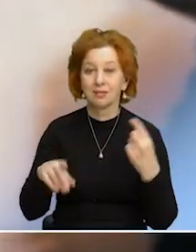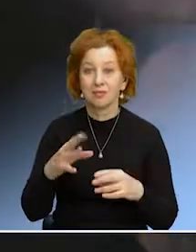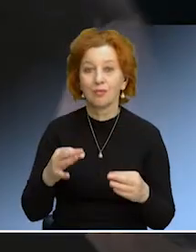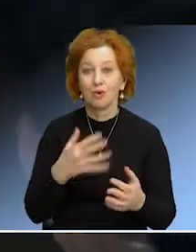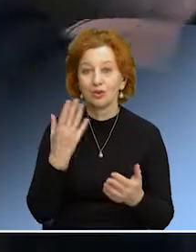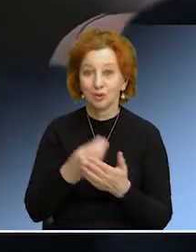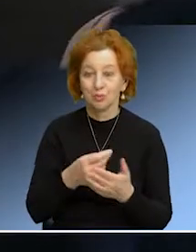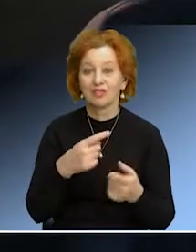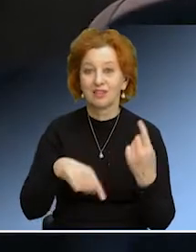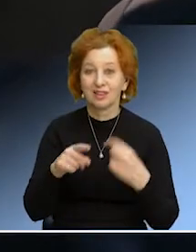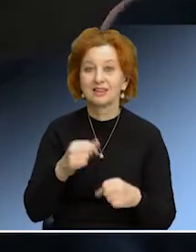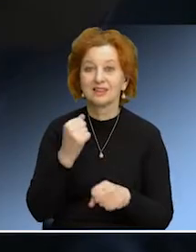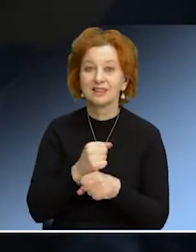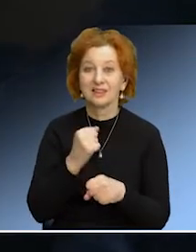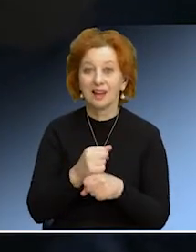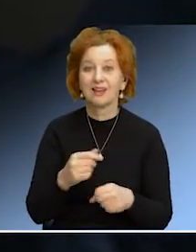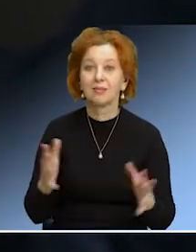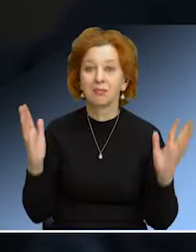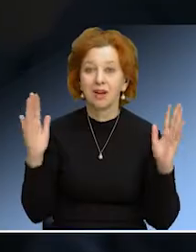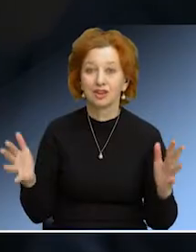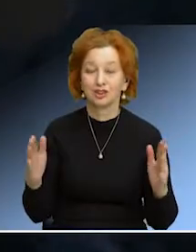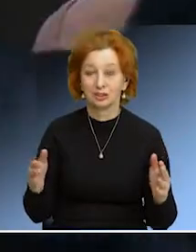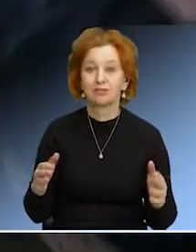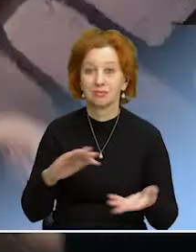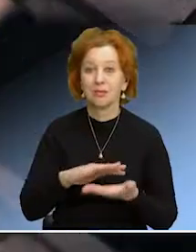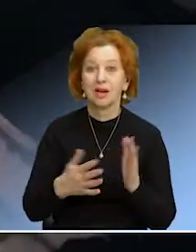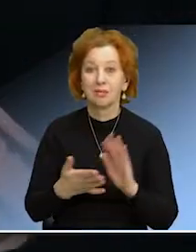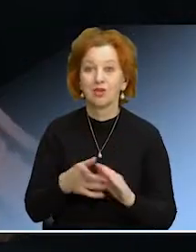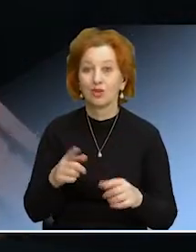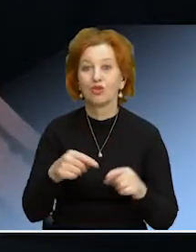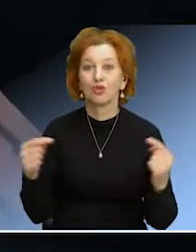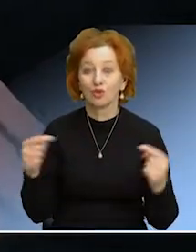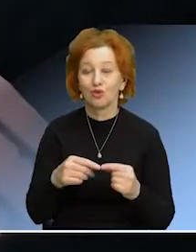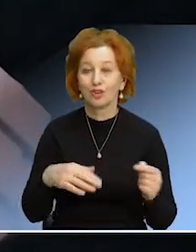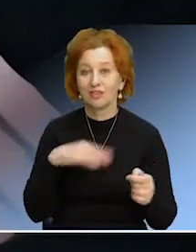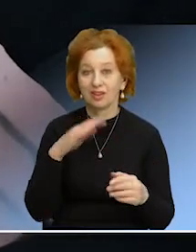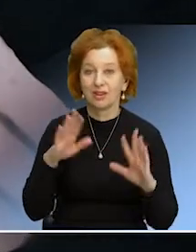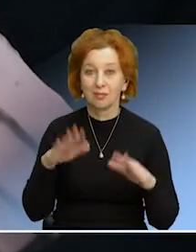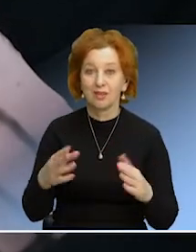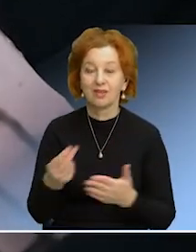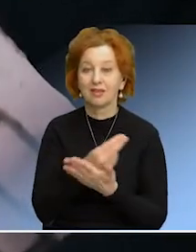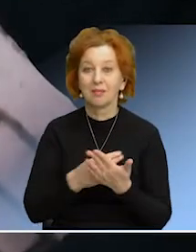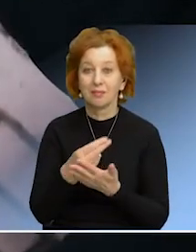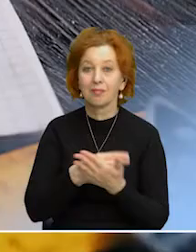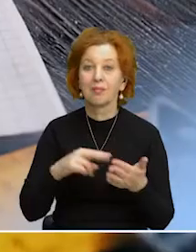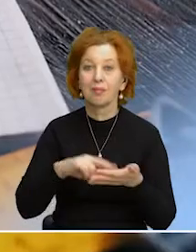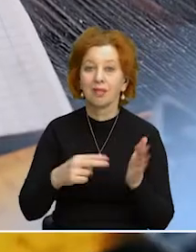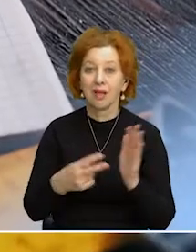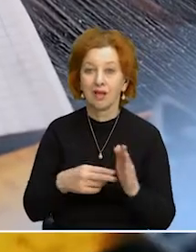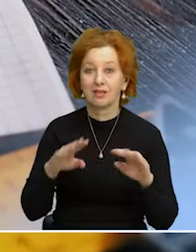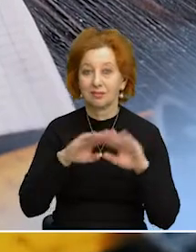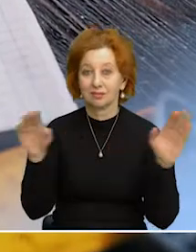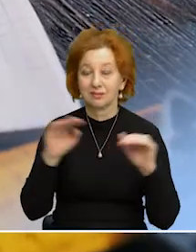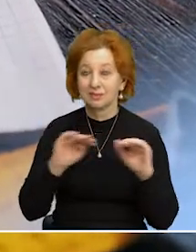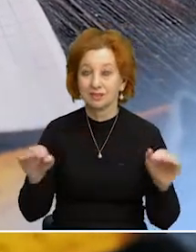по собственным меркам. Сделайте замеры самых больших предметов, чтобы им точно хватило места, и нарисуйте план будущего